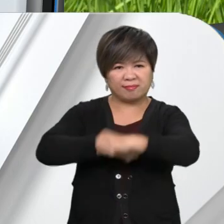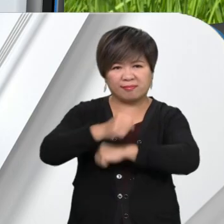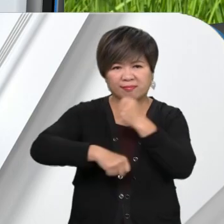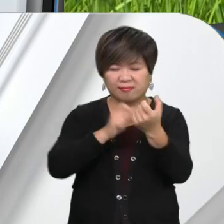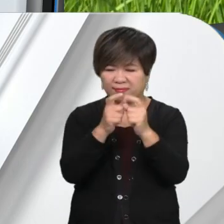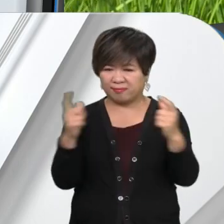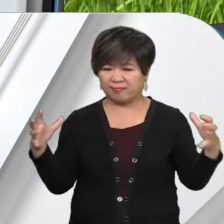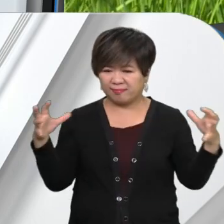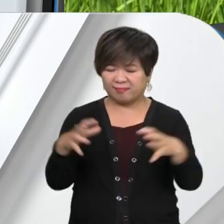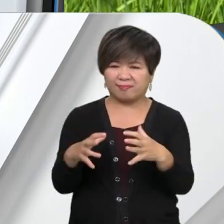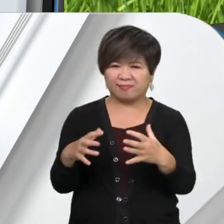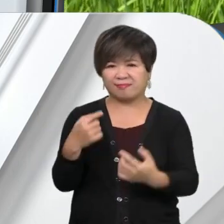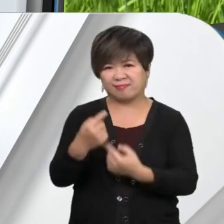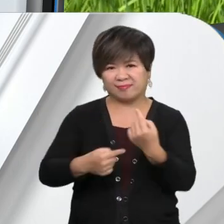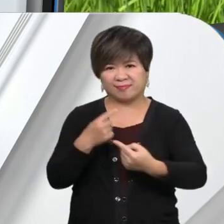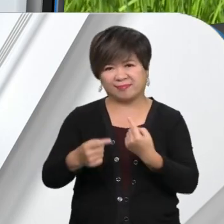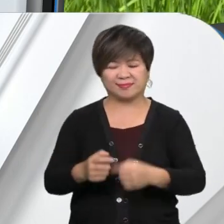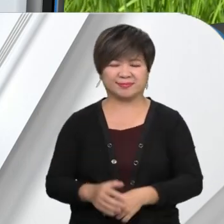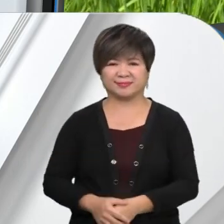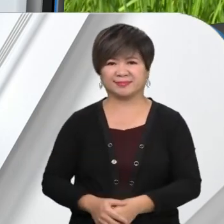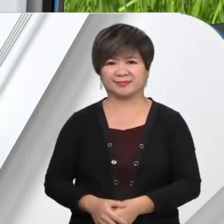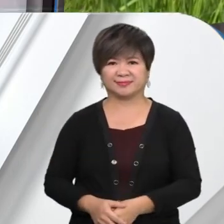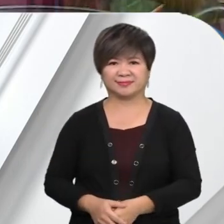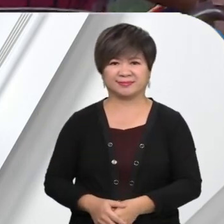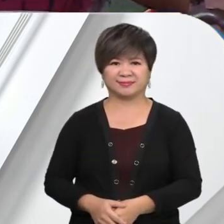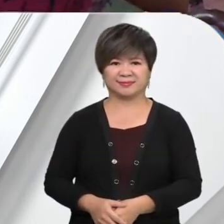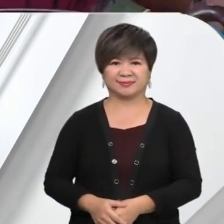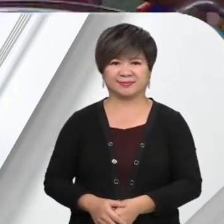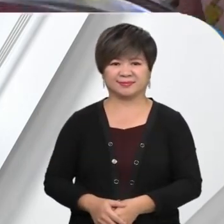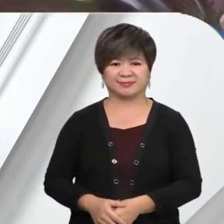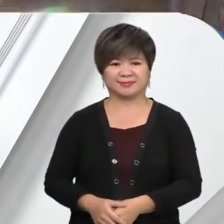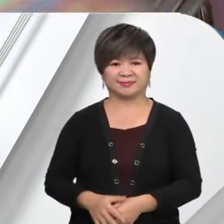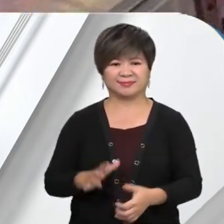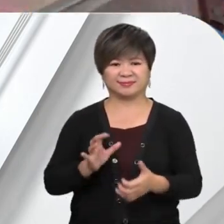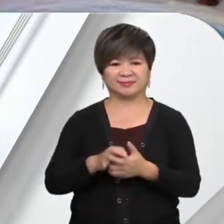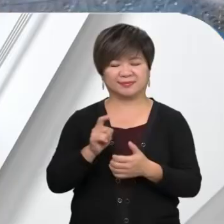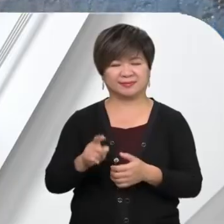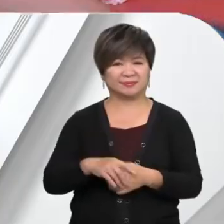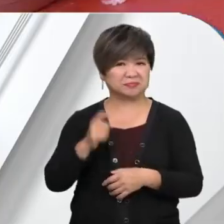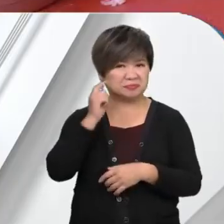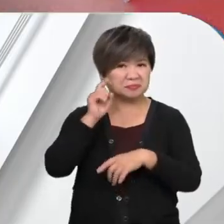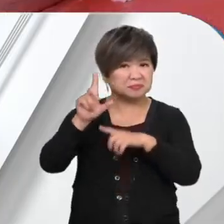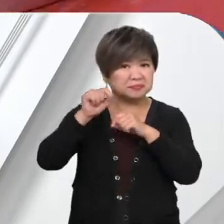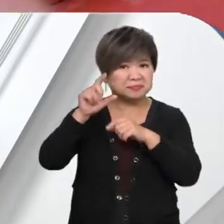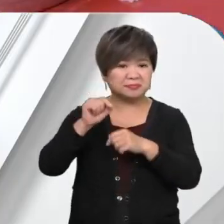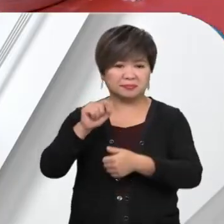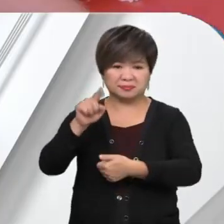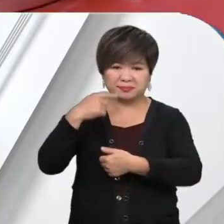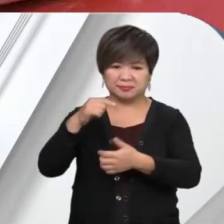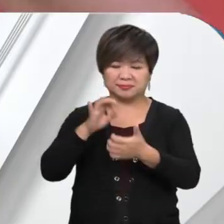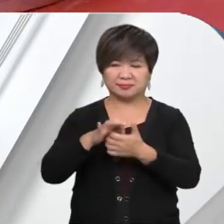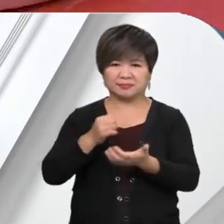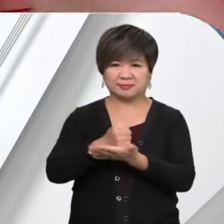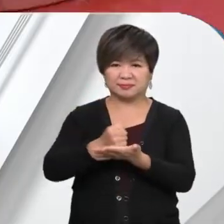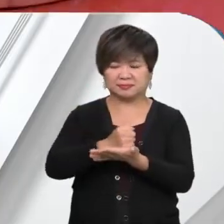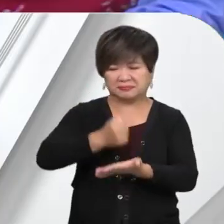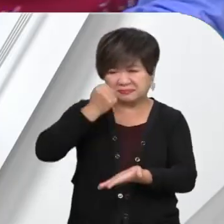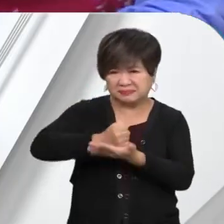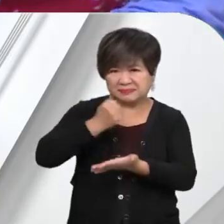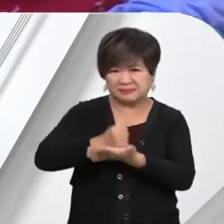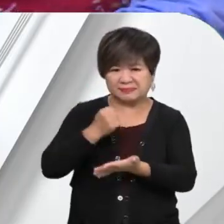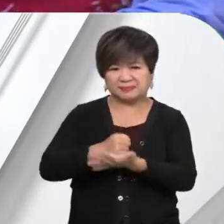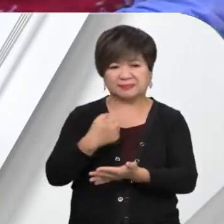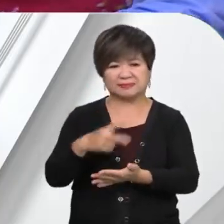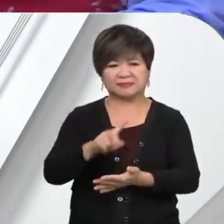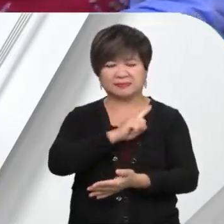强化参加米食体验活动。 唐斯坦人的指头，有的会拿着输出的种米，有的会切成